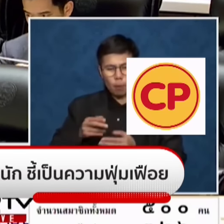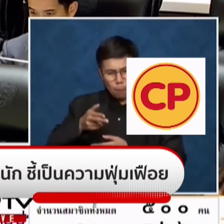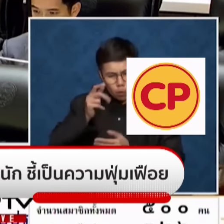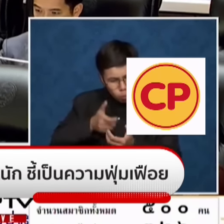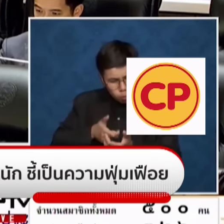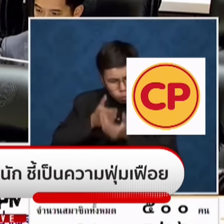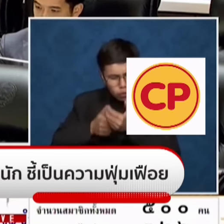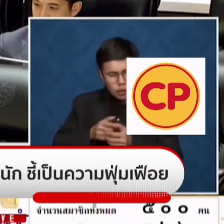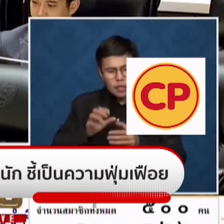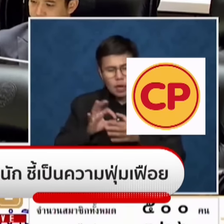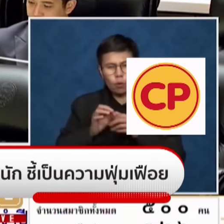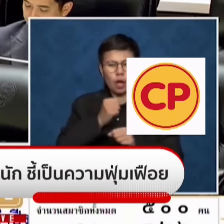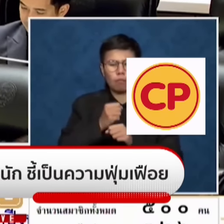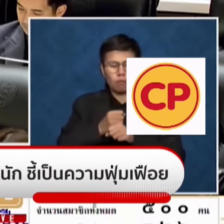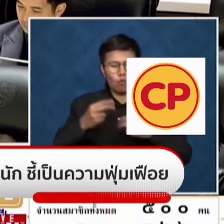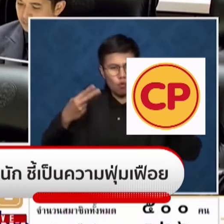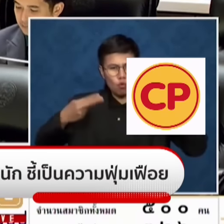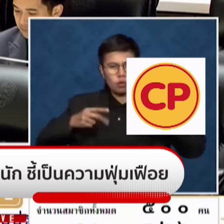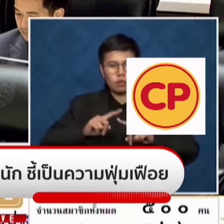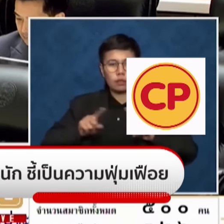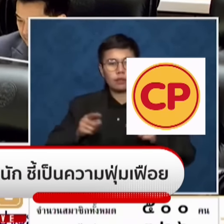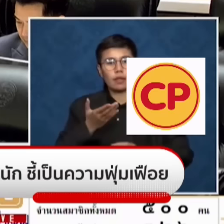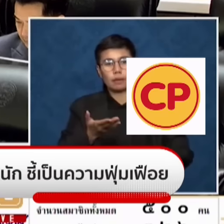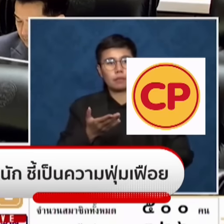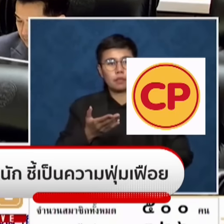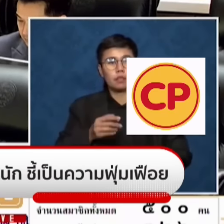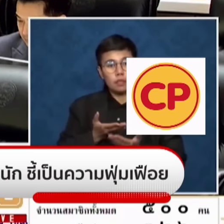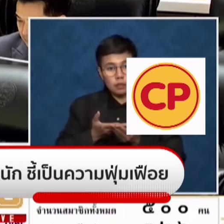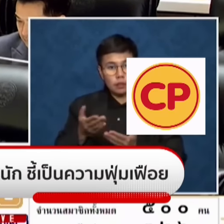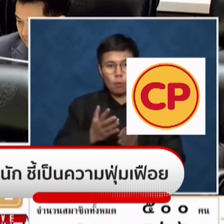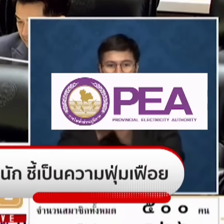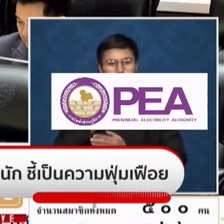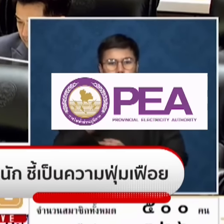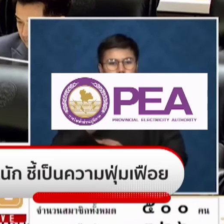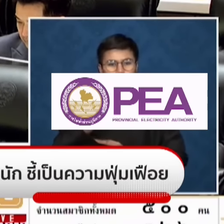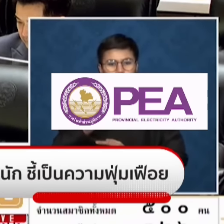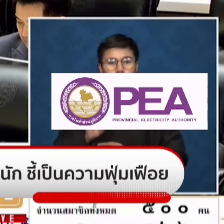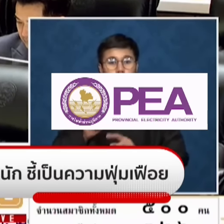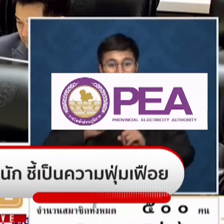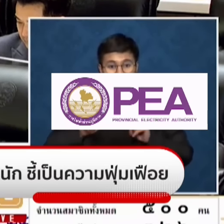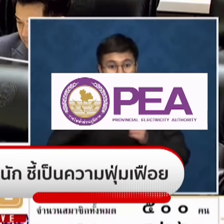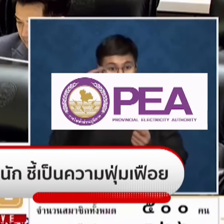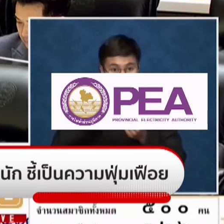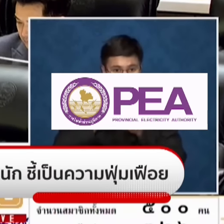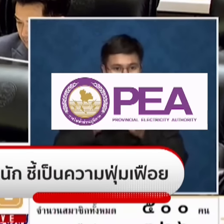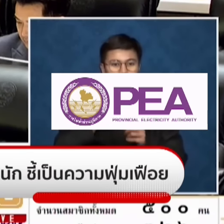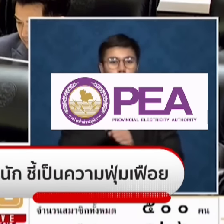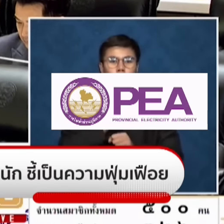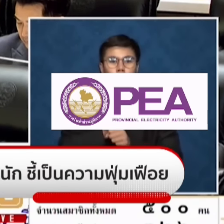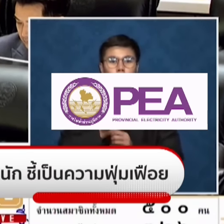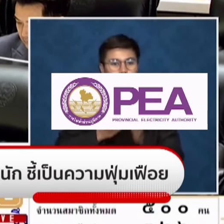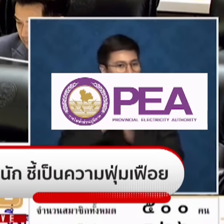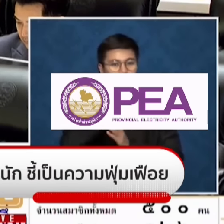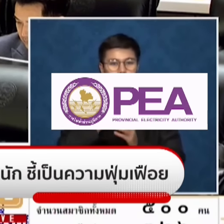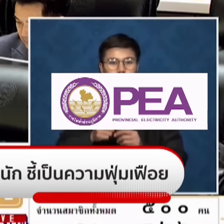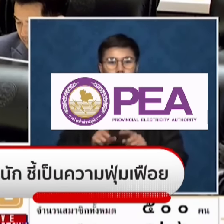อกว่าไม่จำเป็นเพราะอะไรคะเพราะแม้ท่านจะไม่สามารถจัดซื้อได้สำเร็จตามเจตนารมณ์ก็บรรลุเป้าหมายการดำเนินการผ่านทุ